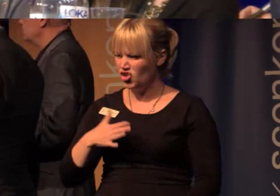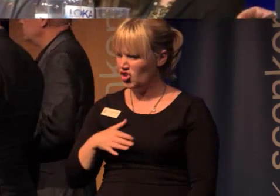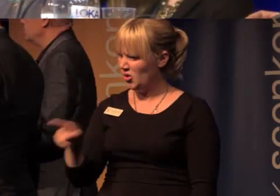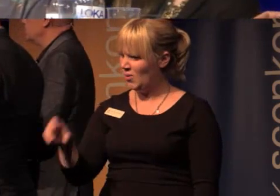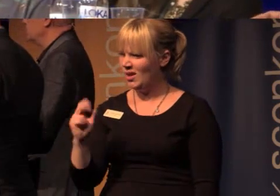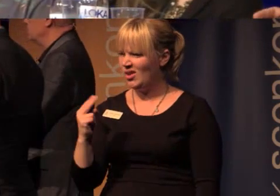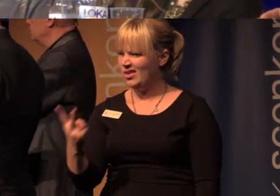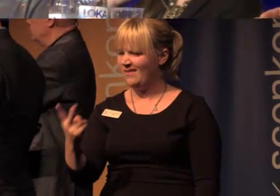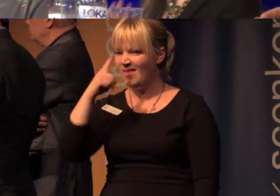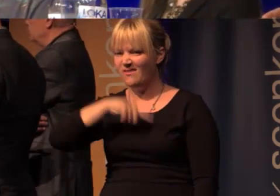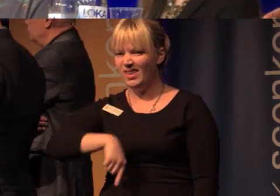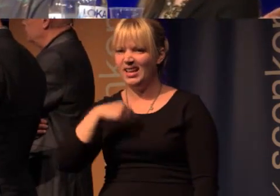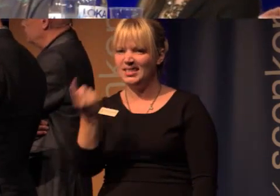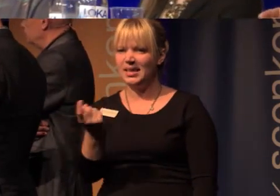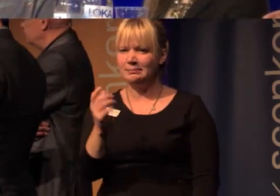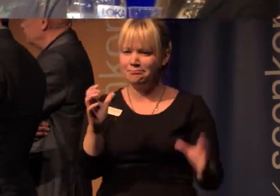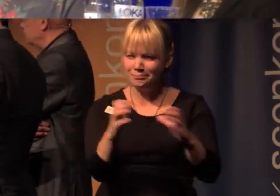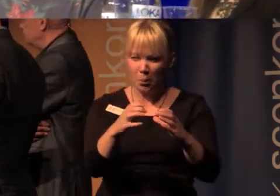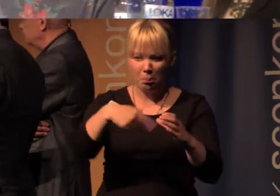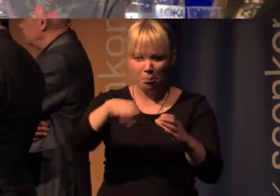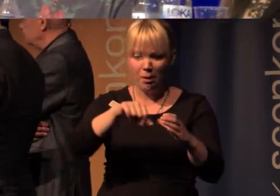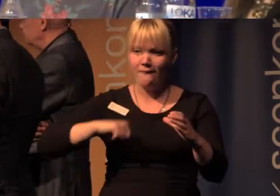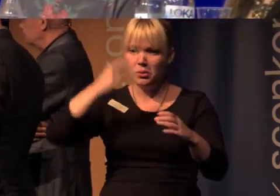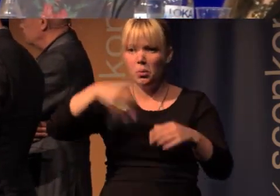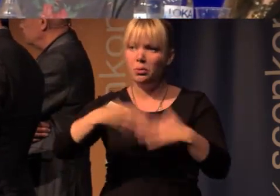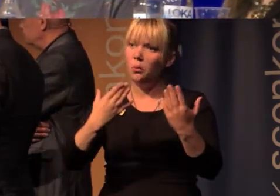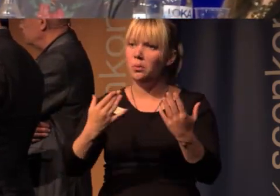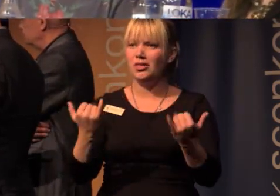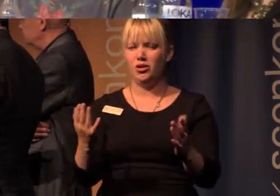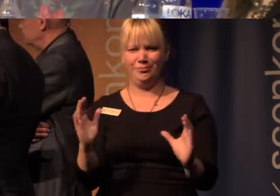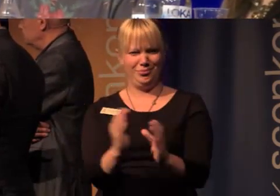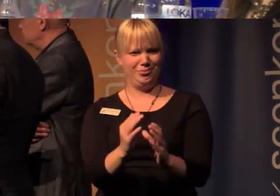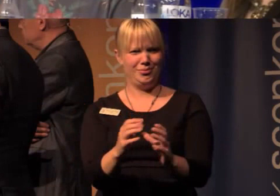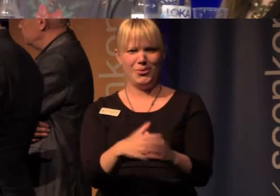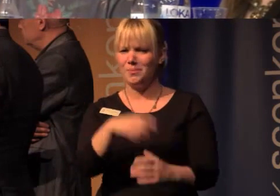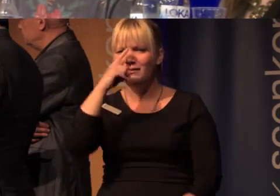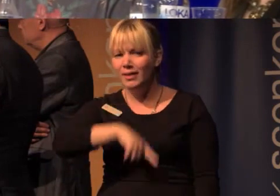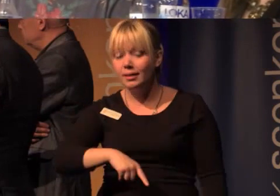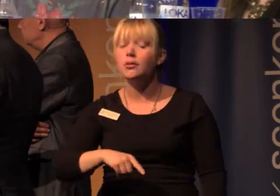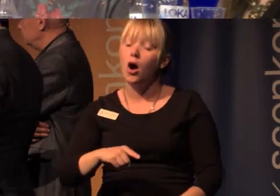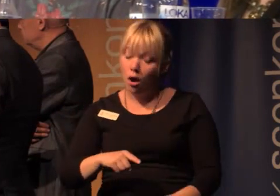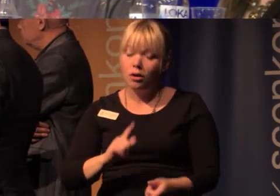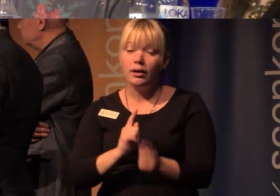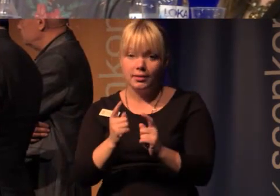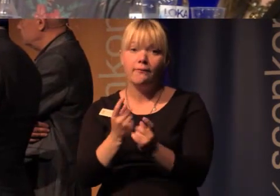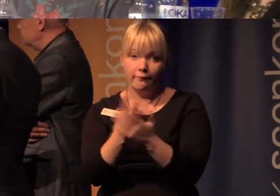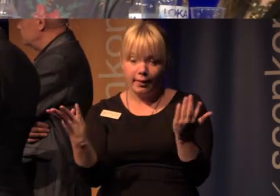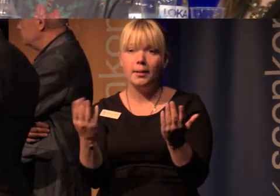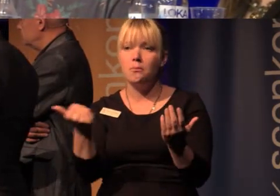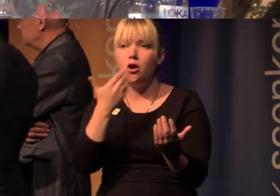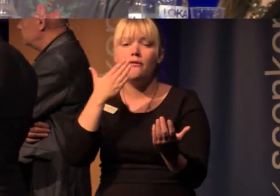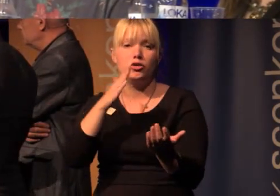en väldigt liten grupp som nyttjar kultur i Sverige. Däremot så fler behöver nyttja kultur, men om sanningen ska fram så är ju